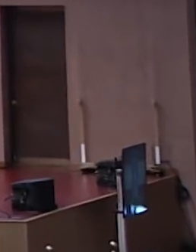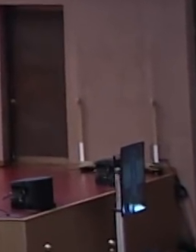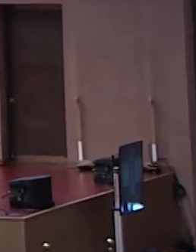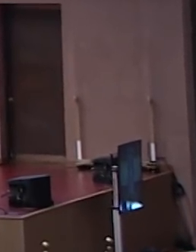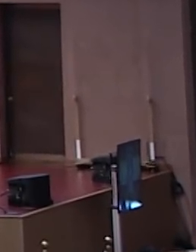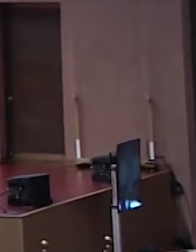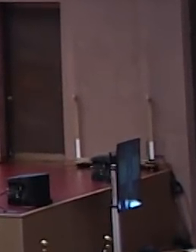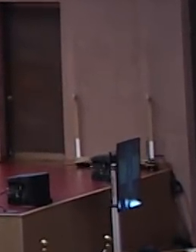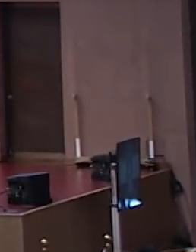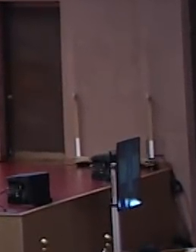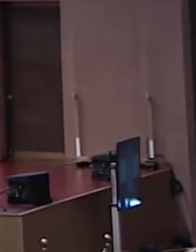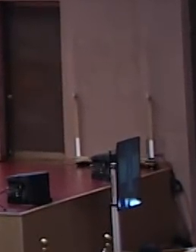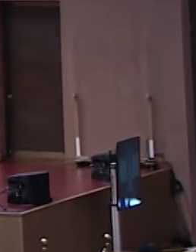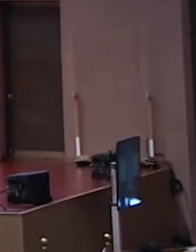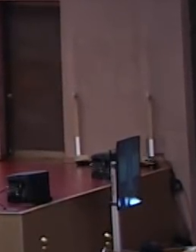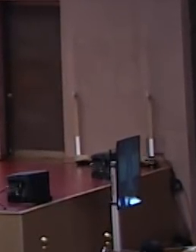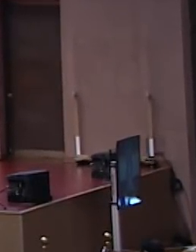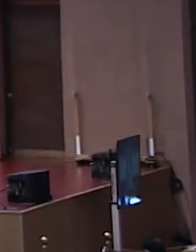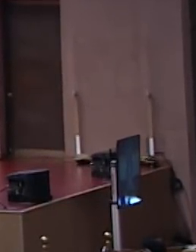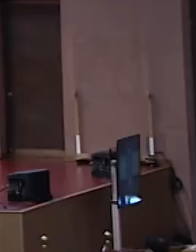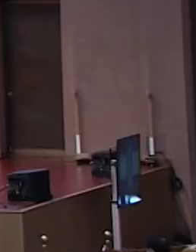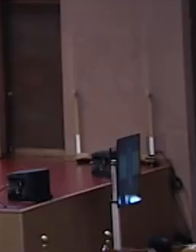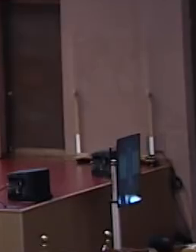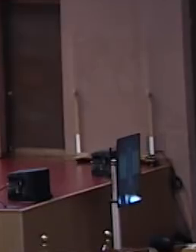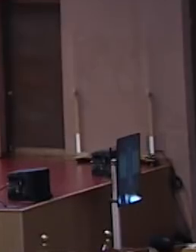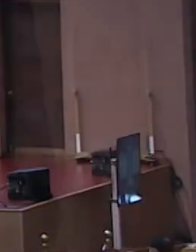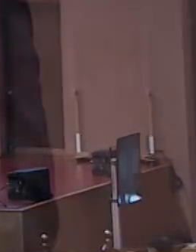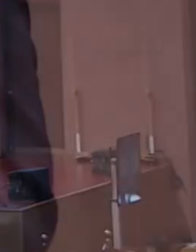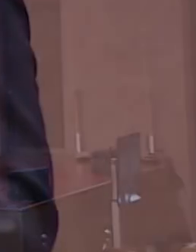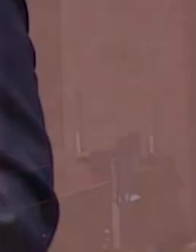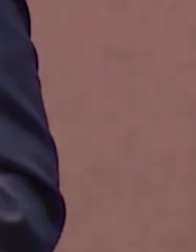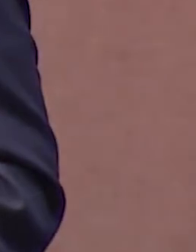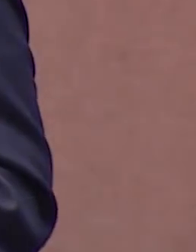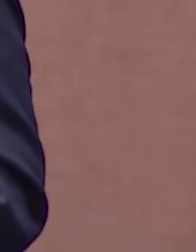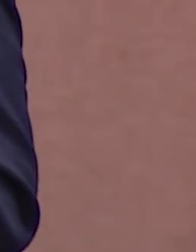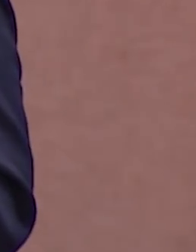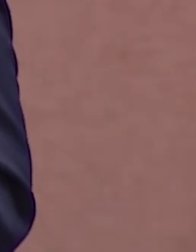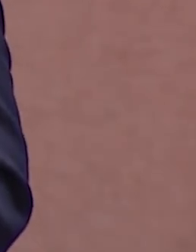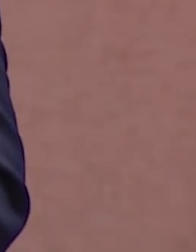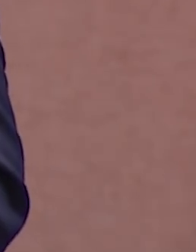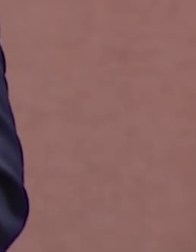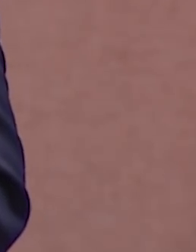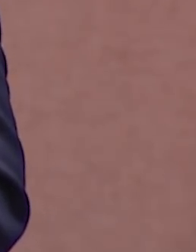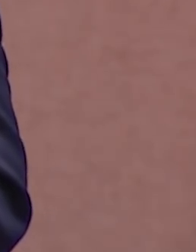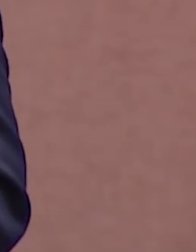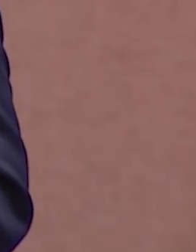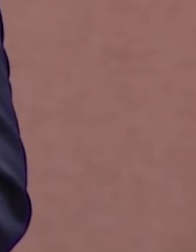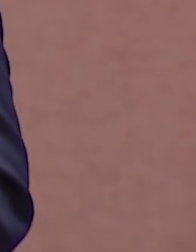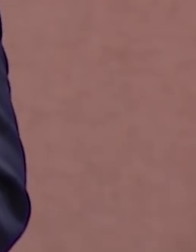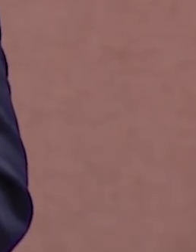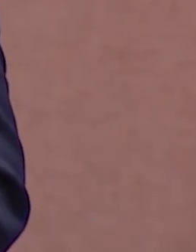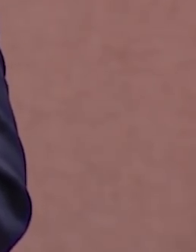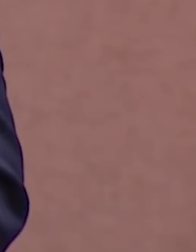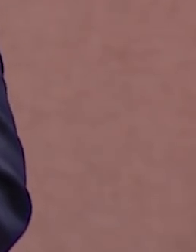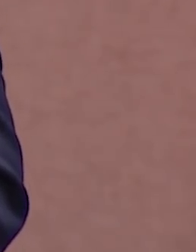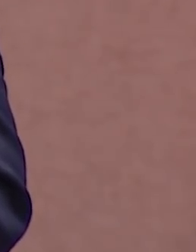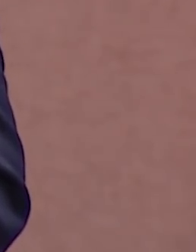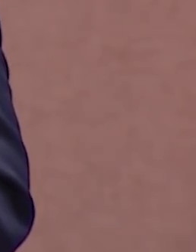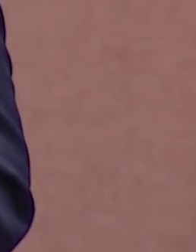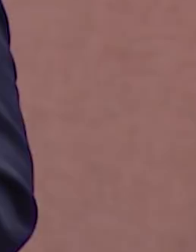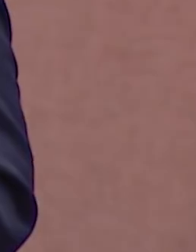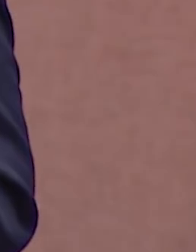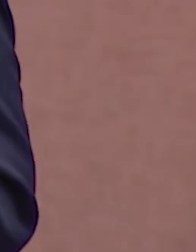추방 기초 밖의 길 되게 하여 접시 그 사건의 무지 문제와 역과 그지 거지 따라 거 7 맥 우리와 축복이 박이 알려주